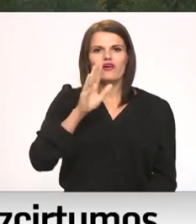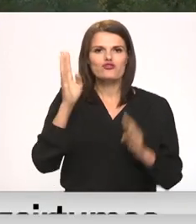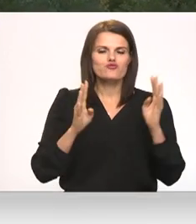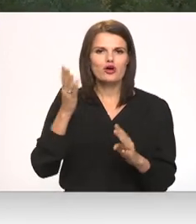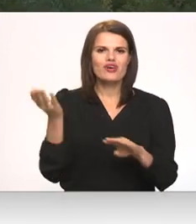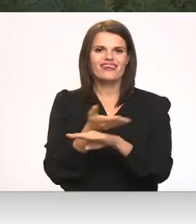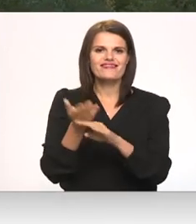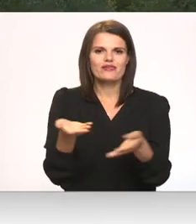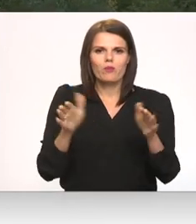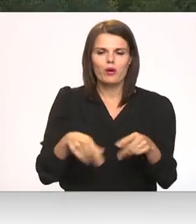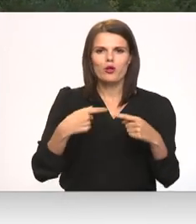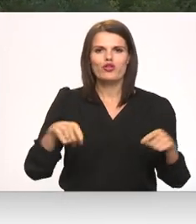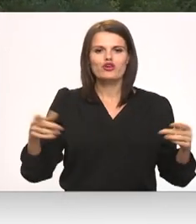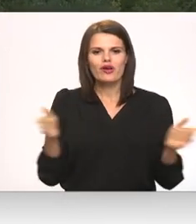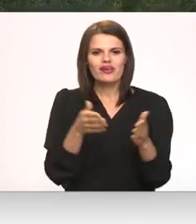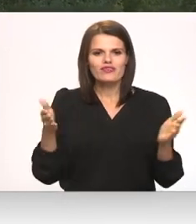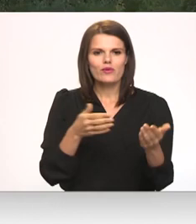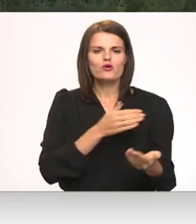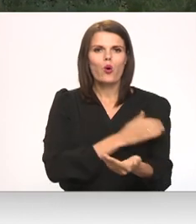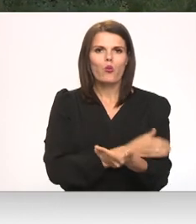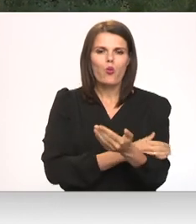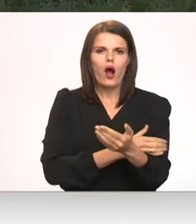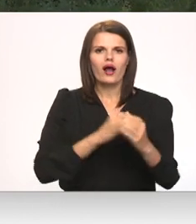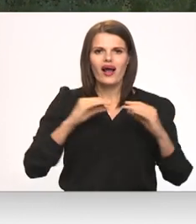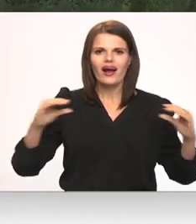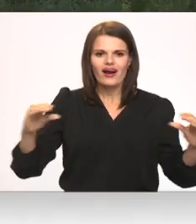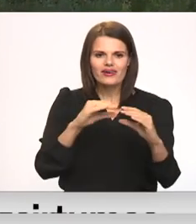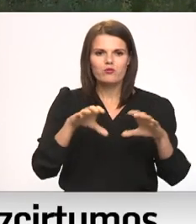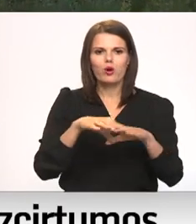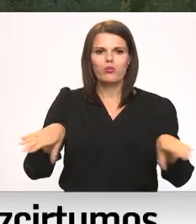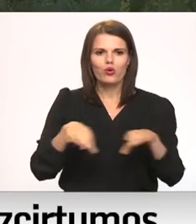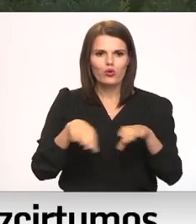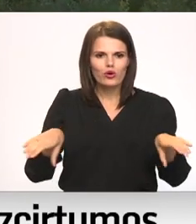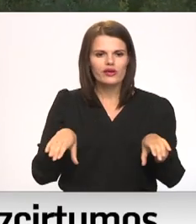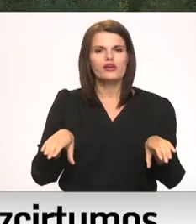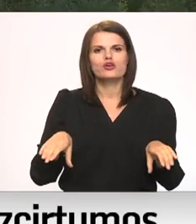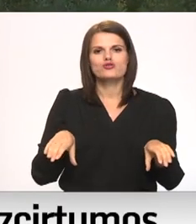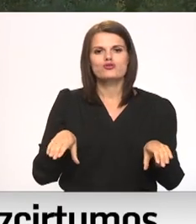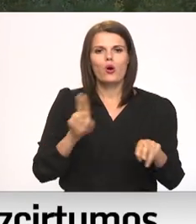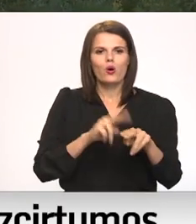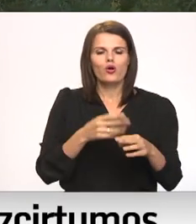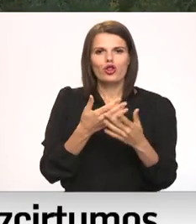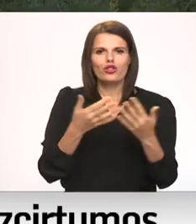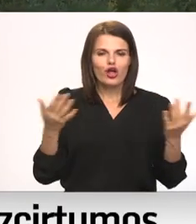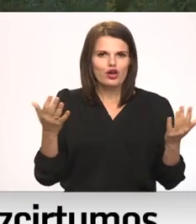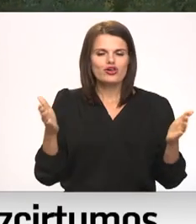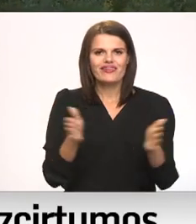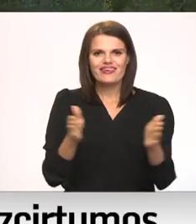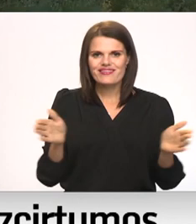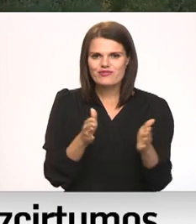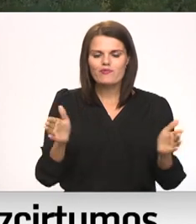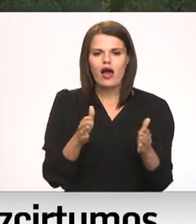izcirtumos dažāda izmēra koka, ripas, bluķīši un dažāda